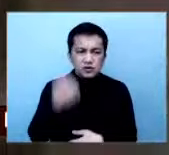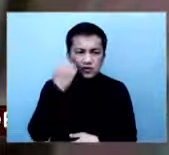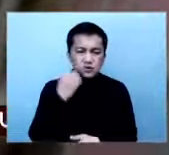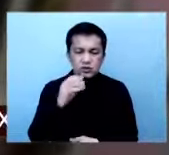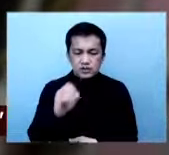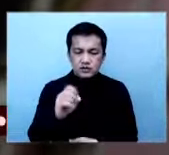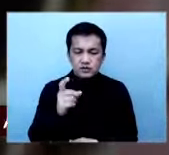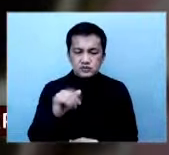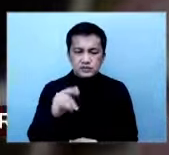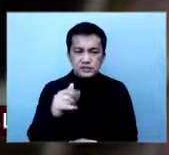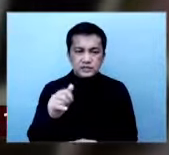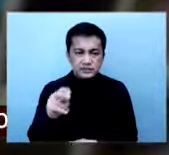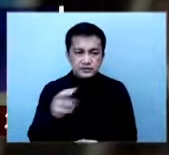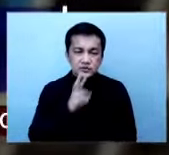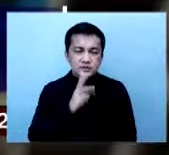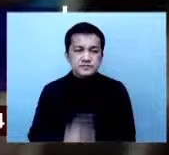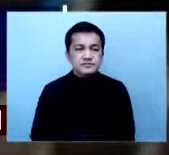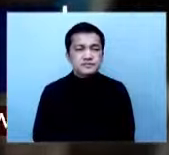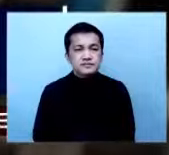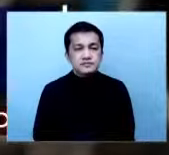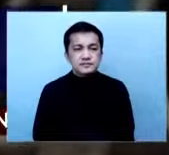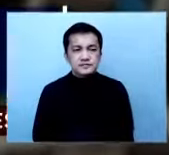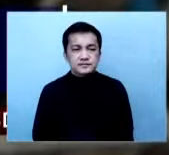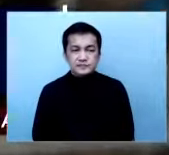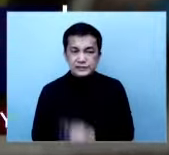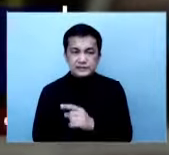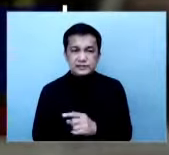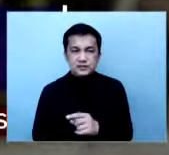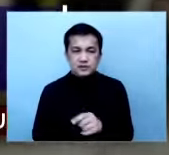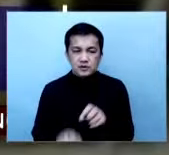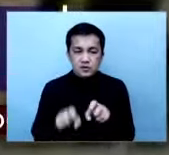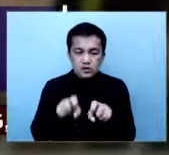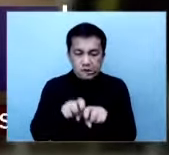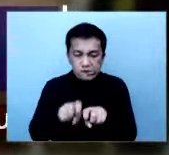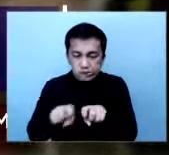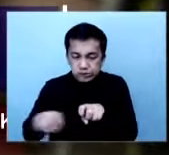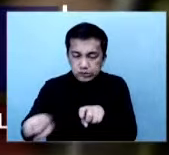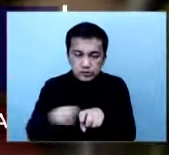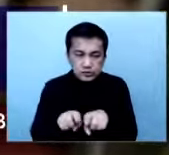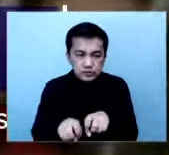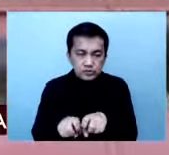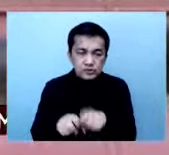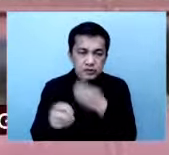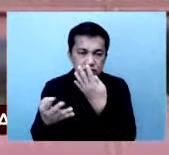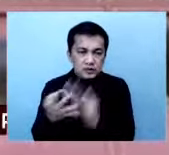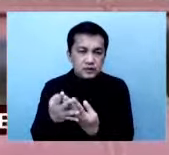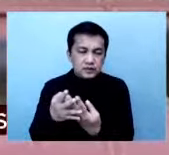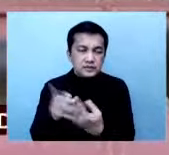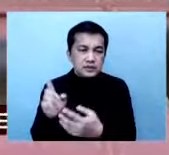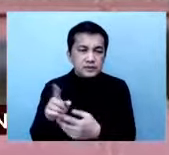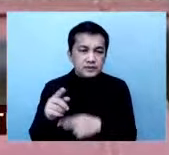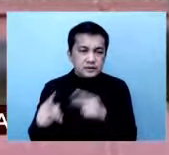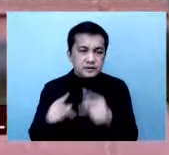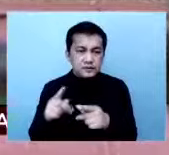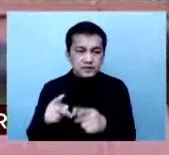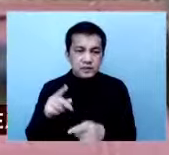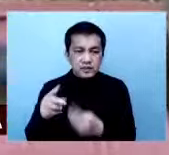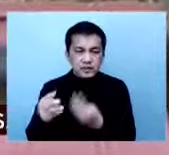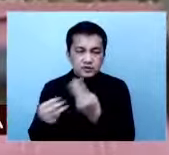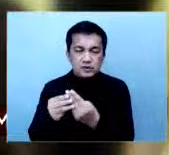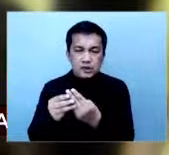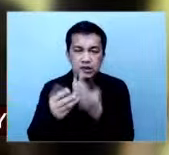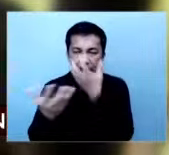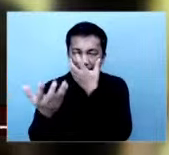tubig para namang sardin na nagsisiksikan ng mga preso sa montinlupa City Jail halos magkapalit na ng mukha ang mga